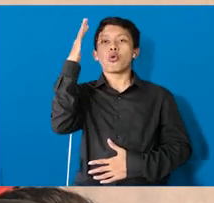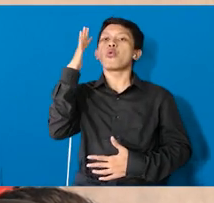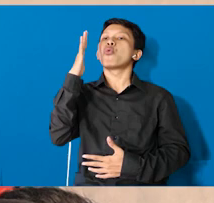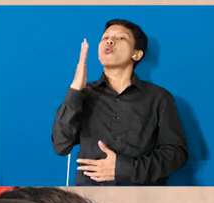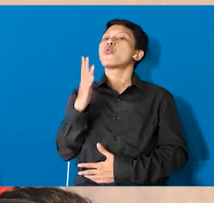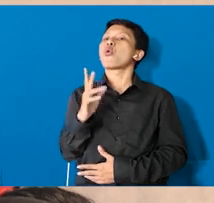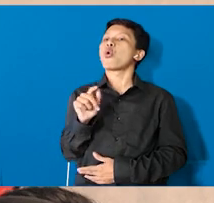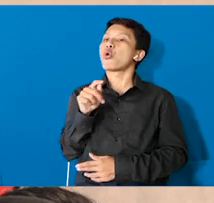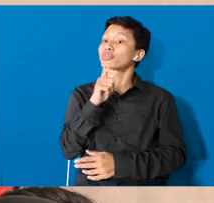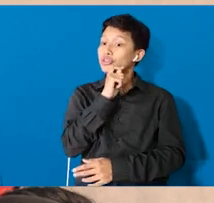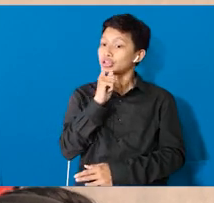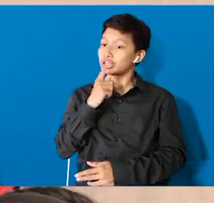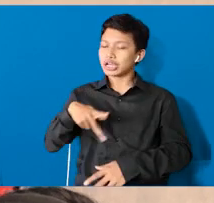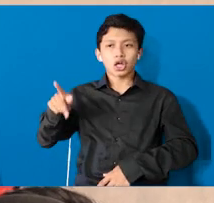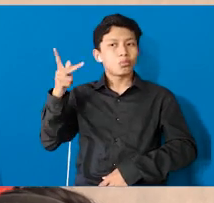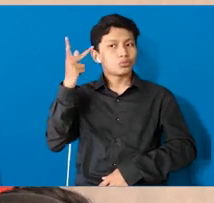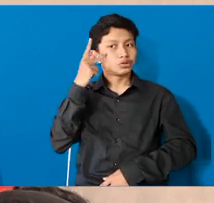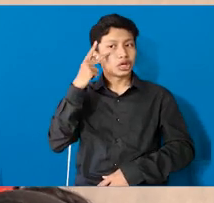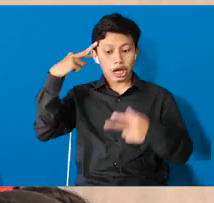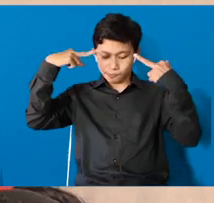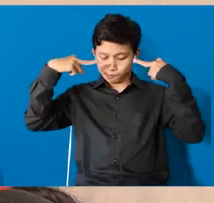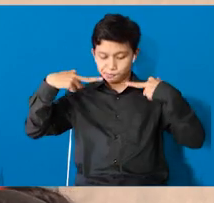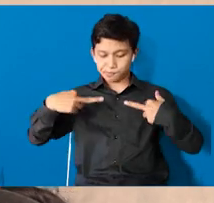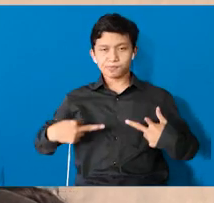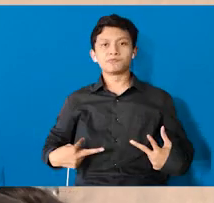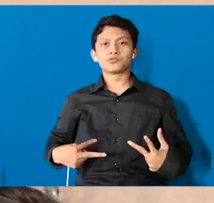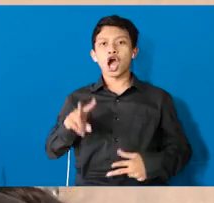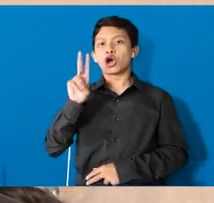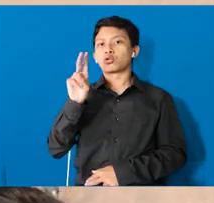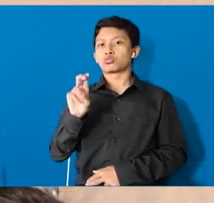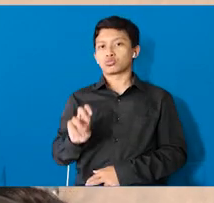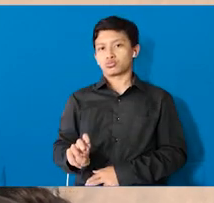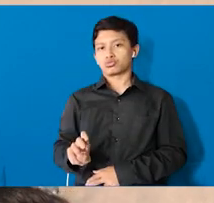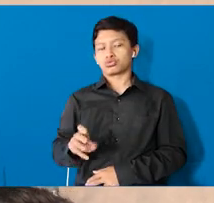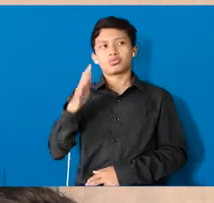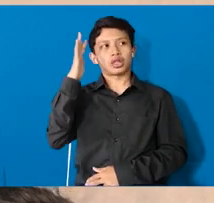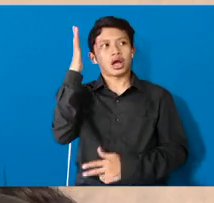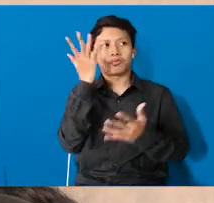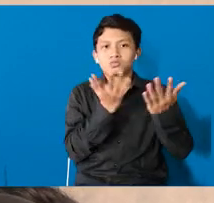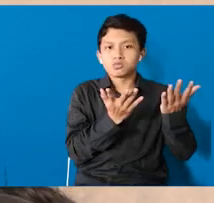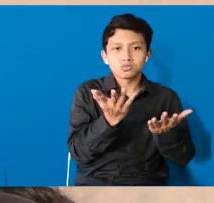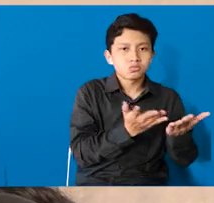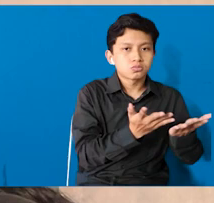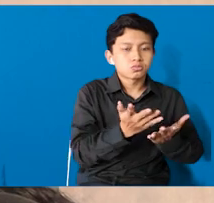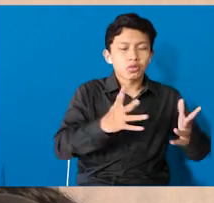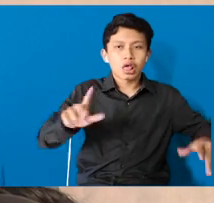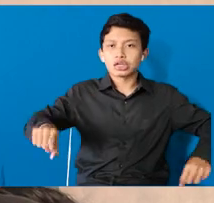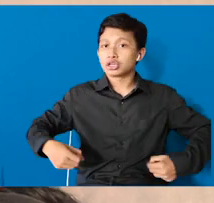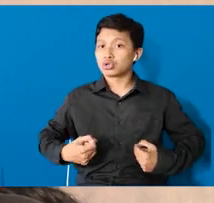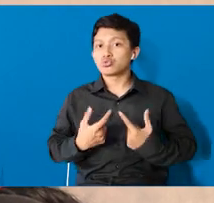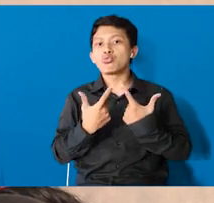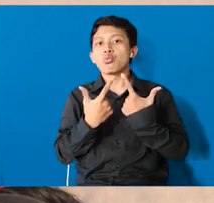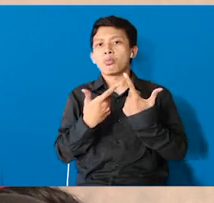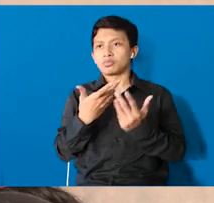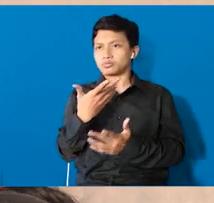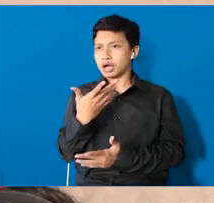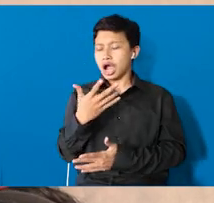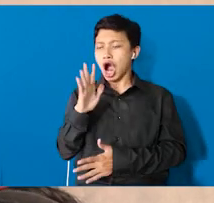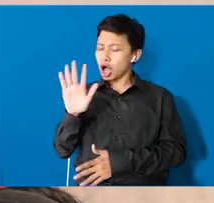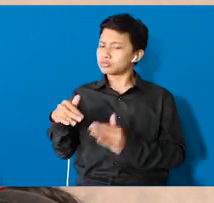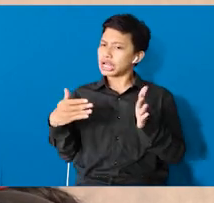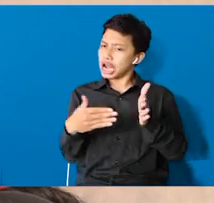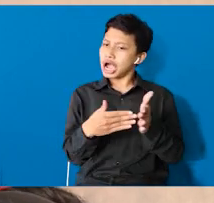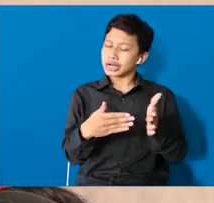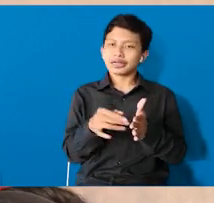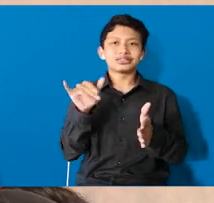oh berarti hidup itu memang harus kita jaga. Kita bisa mengontrol pola hidup kita, bagaimana cara mensyukuri kita, meskipun kita ada